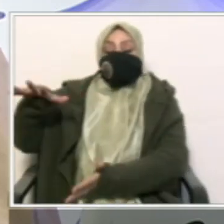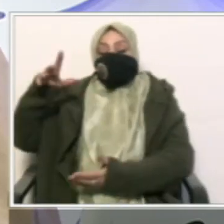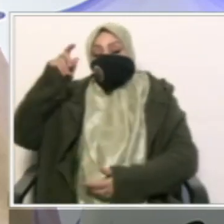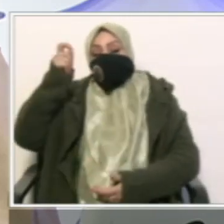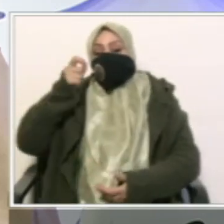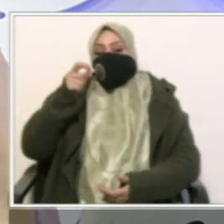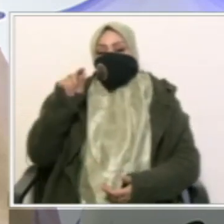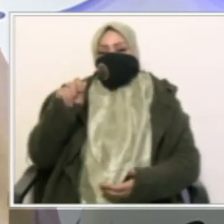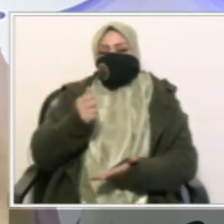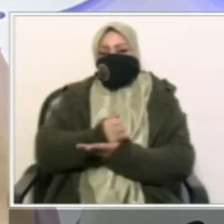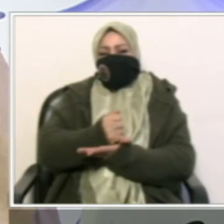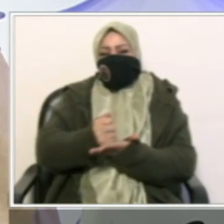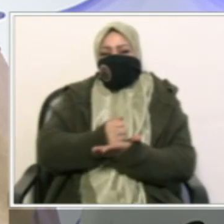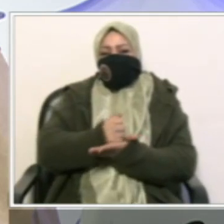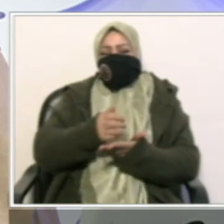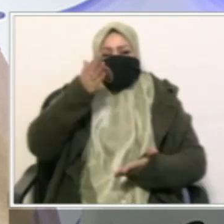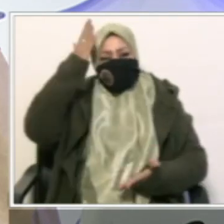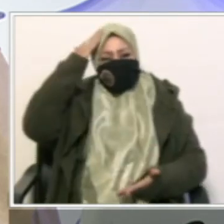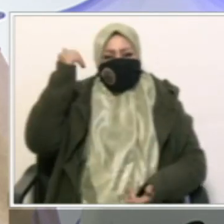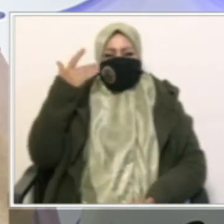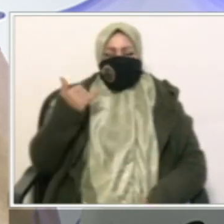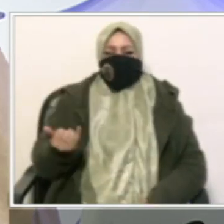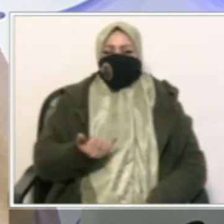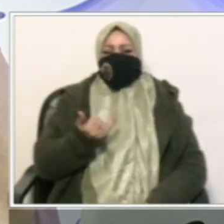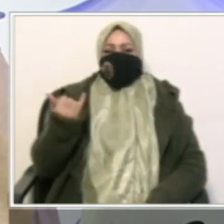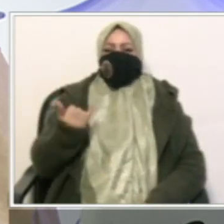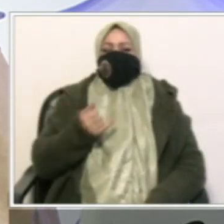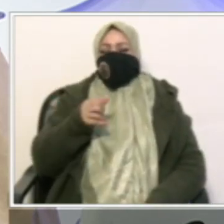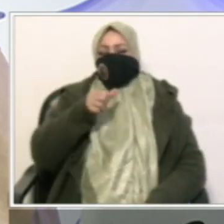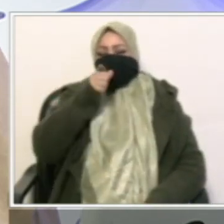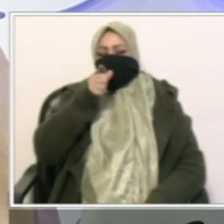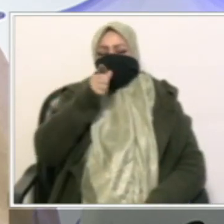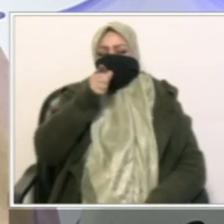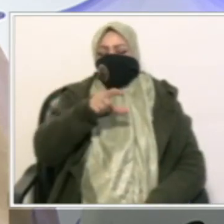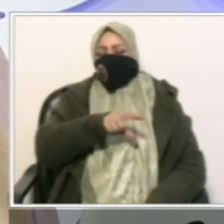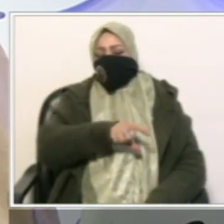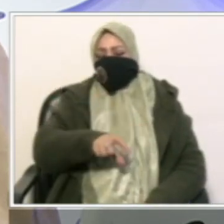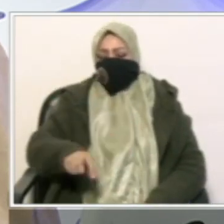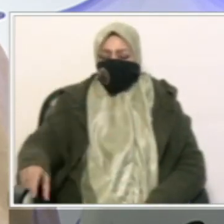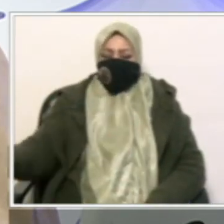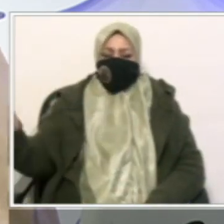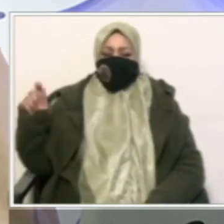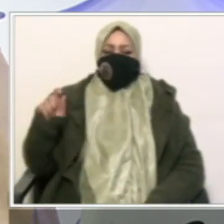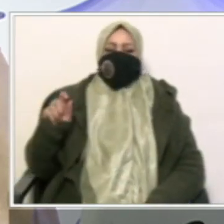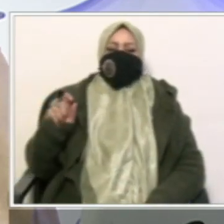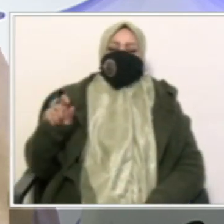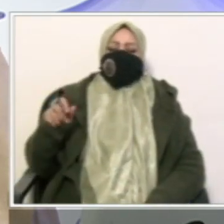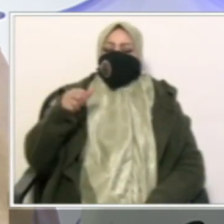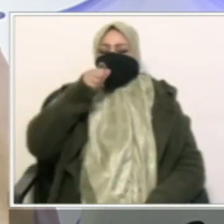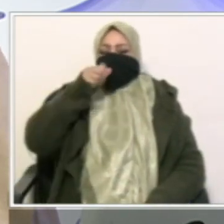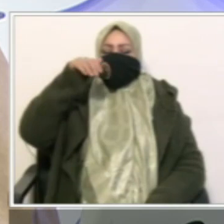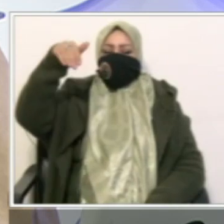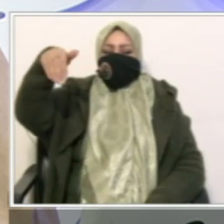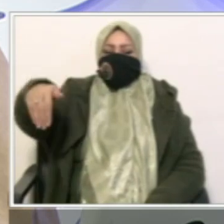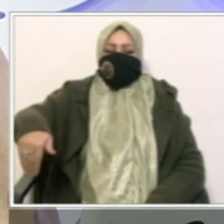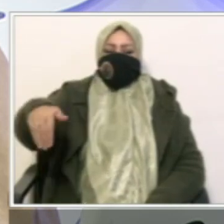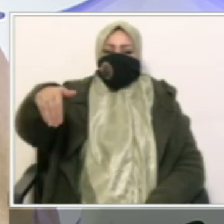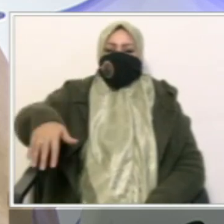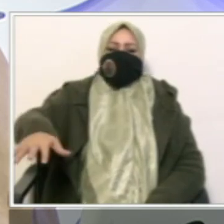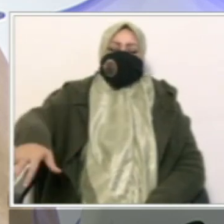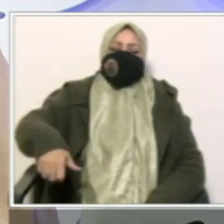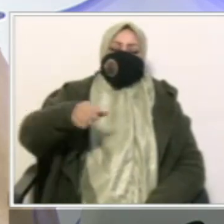يعني تسقيه أنت بالسواقي وعندك بئر المية تسقيه أنت، تخرج نصف العشر. وإن